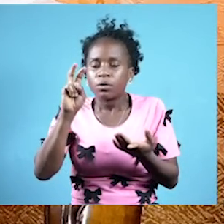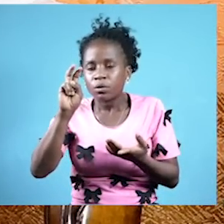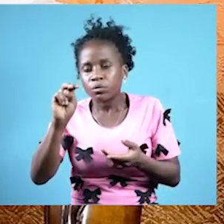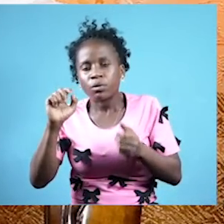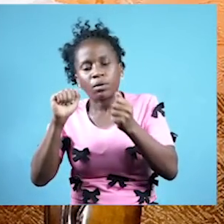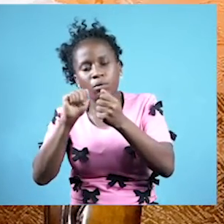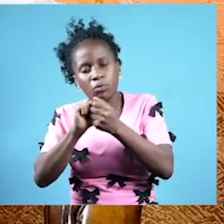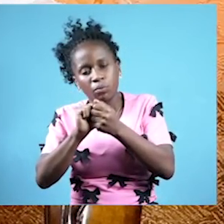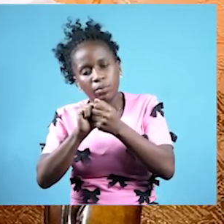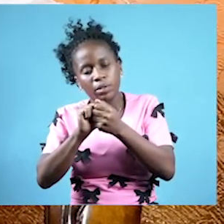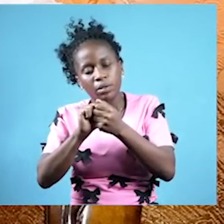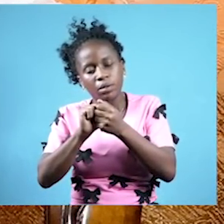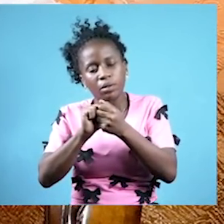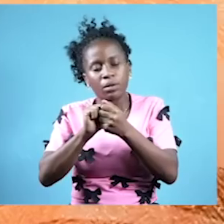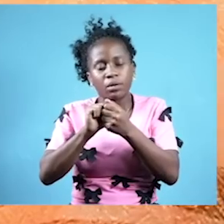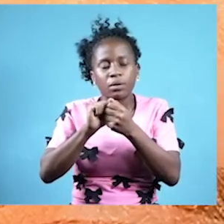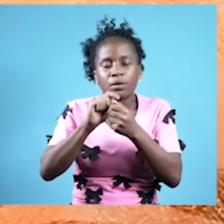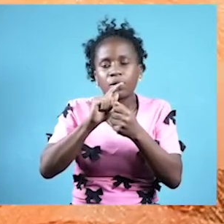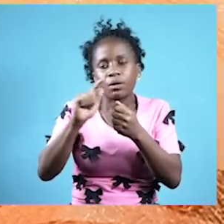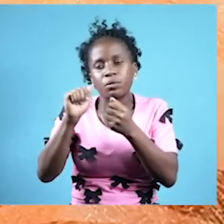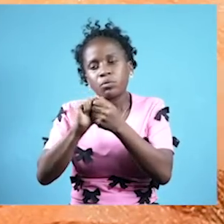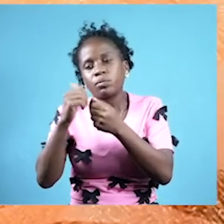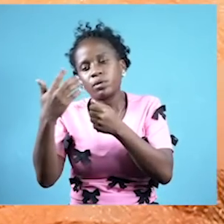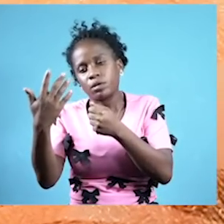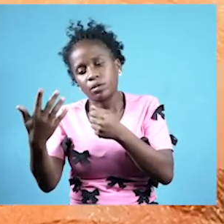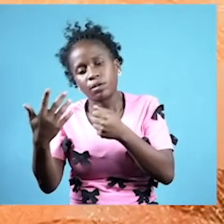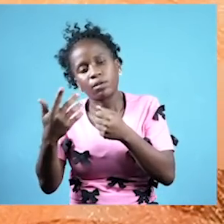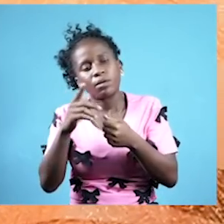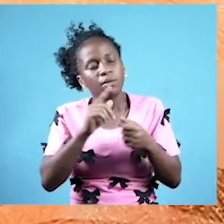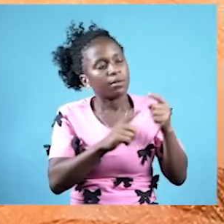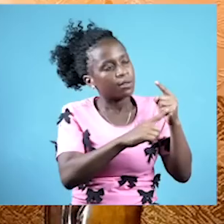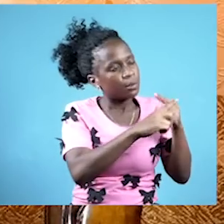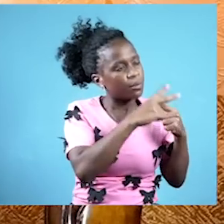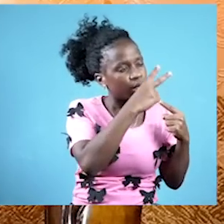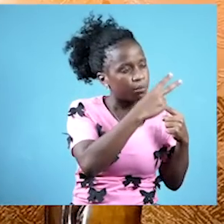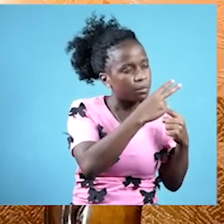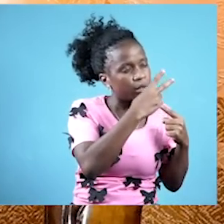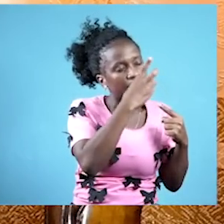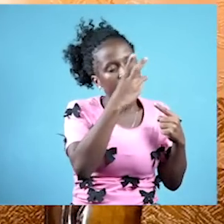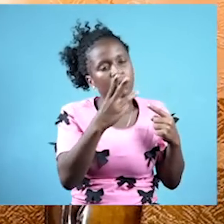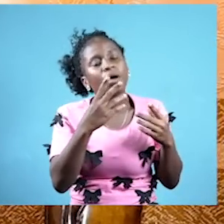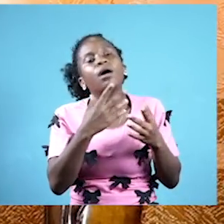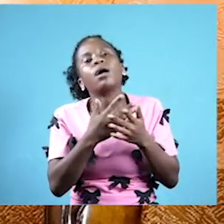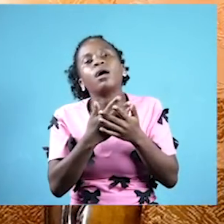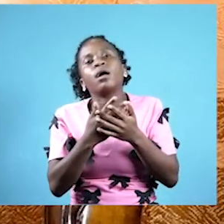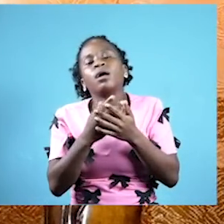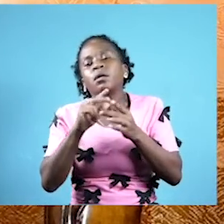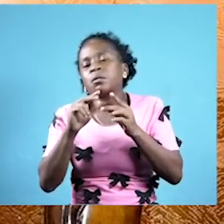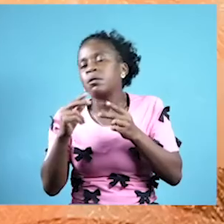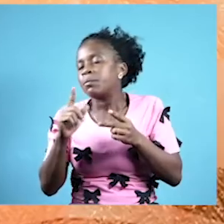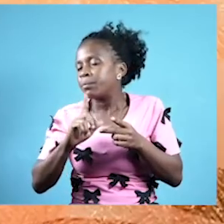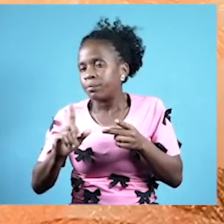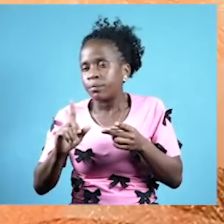10-15 mpaka 20. Kwa ni mara mbili mpaka tatu ya gharama ambayo mlikuwa mna takriban mara moja na